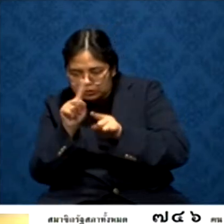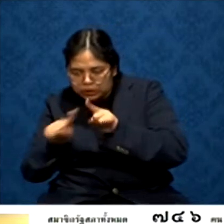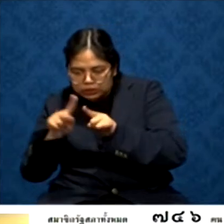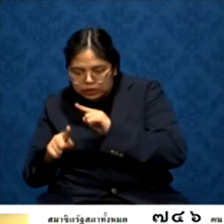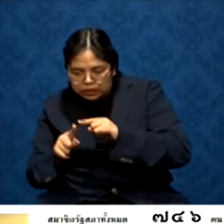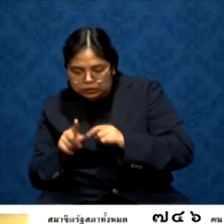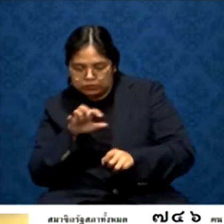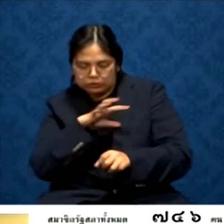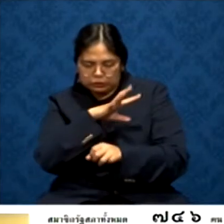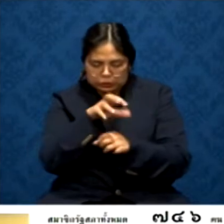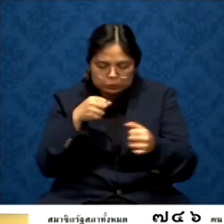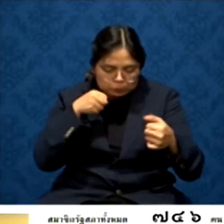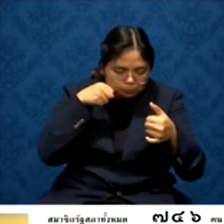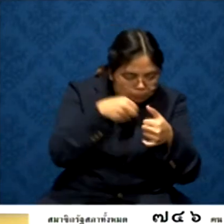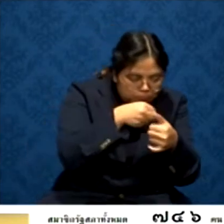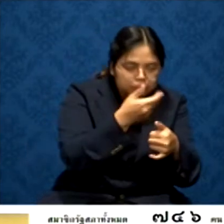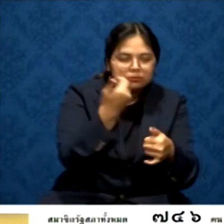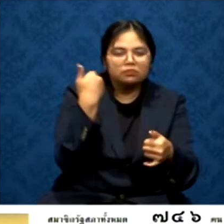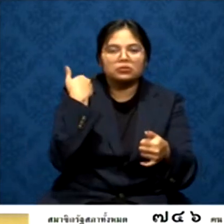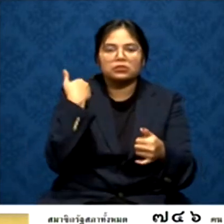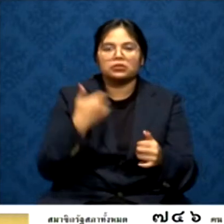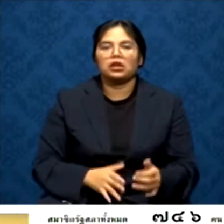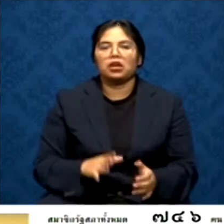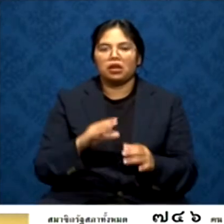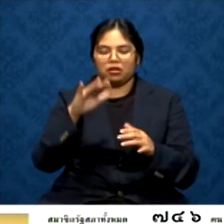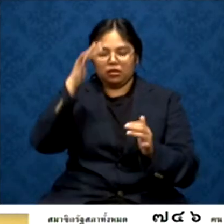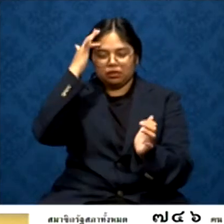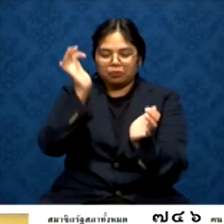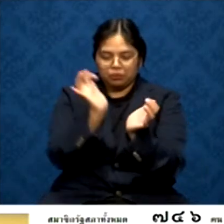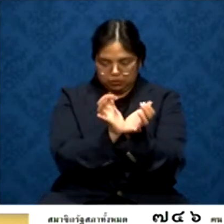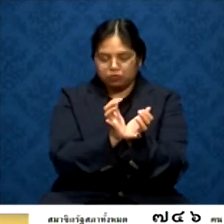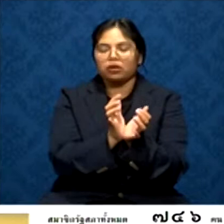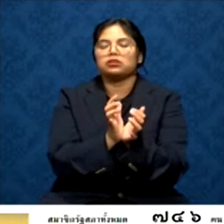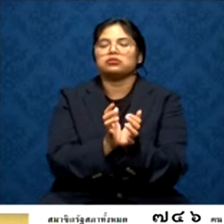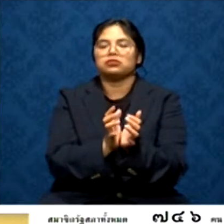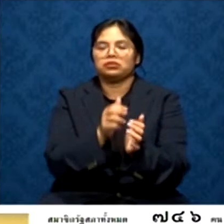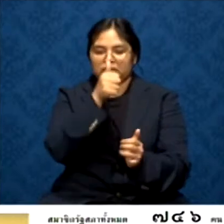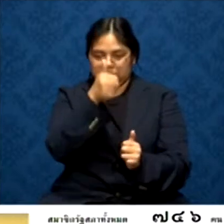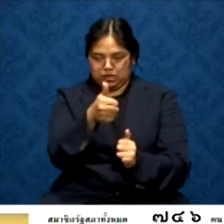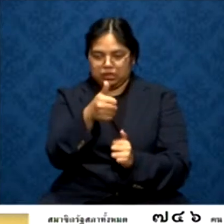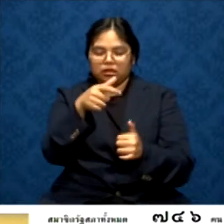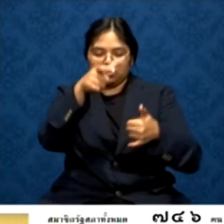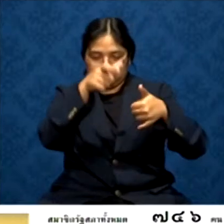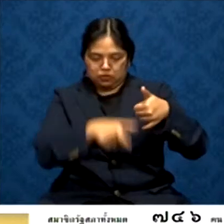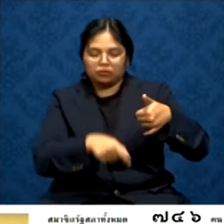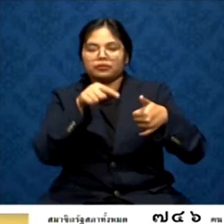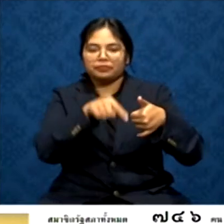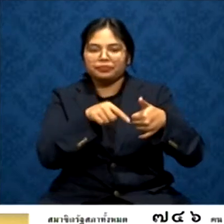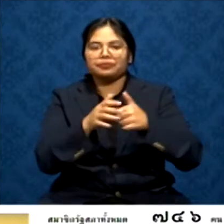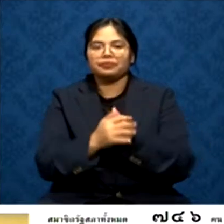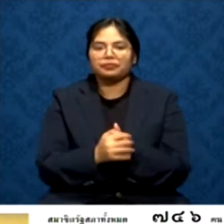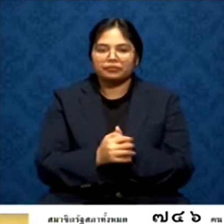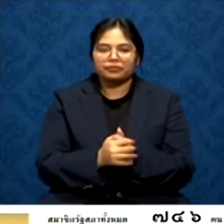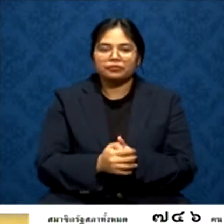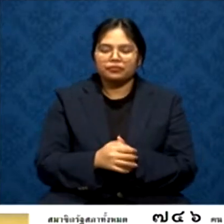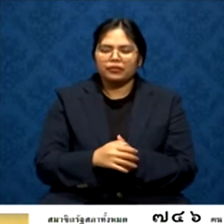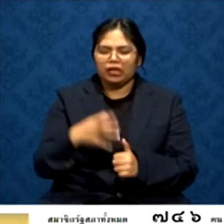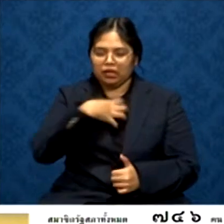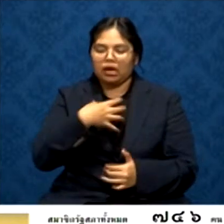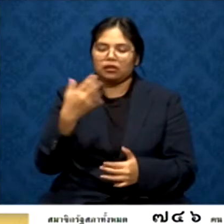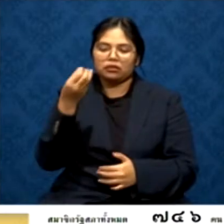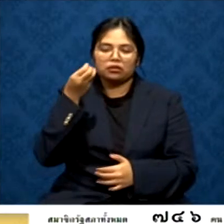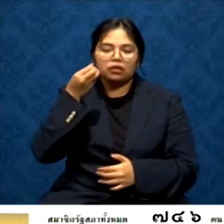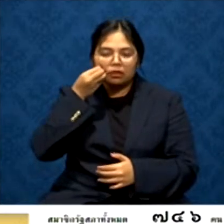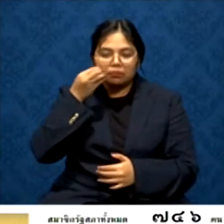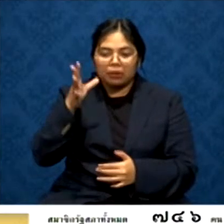มขอให้ตำรวจน้ำดีอย่างคุณประวินได้สามารถอยู่ในประเทศนี้กลับบ้านในประเทศนี้